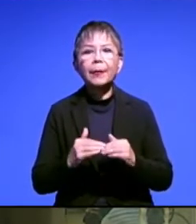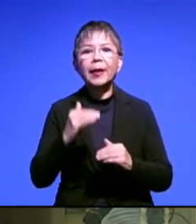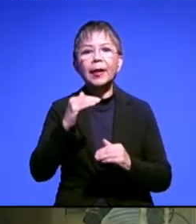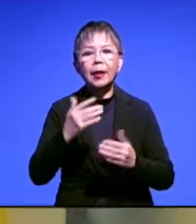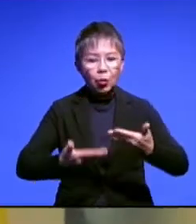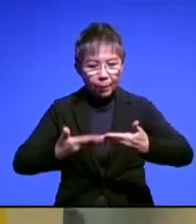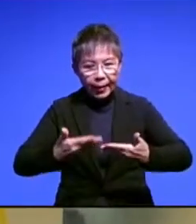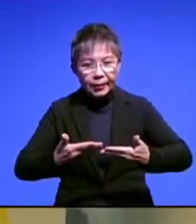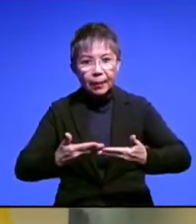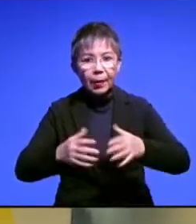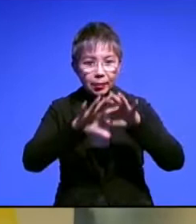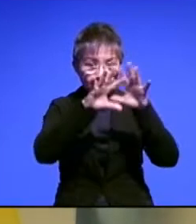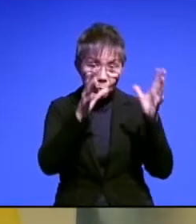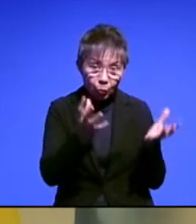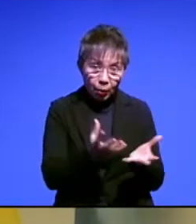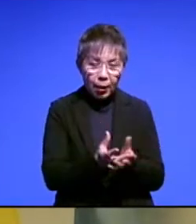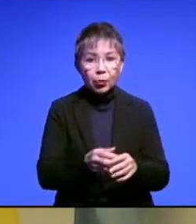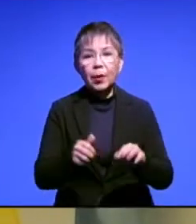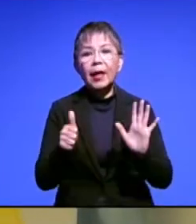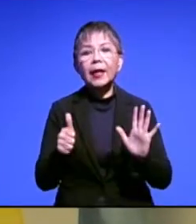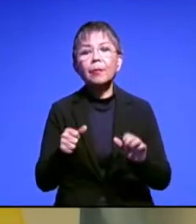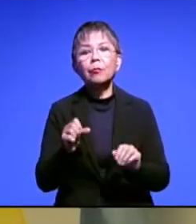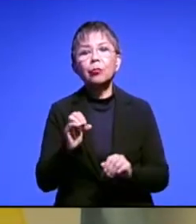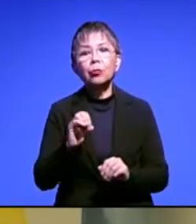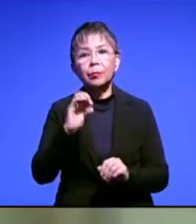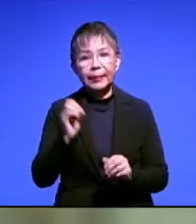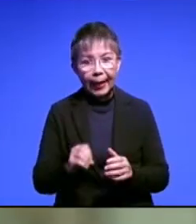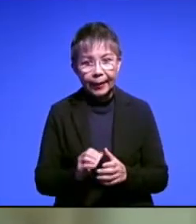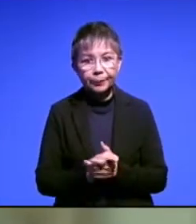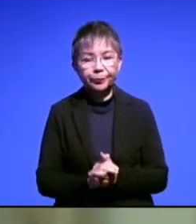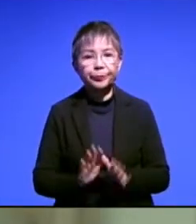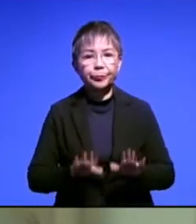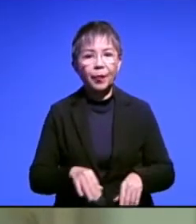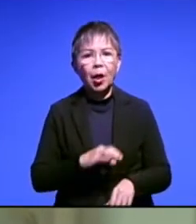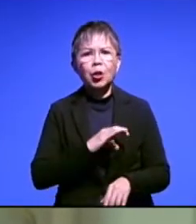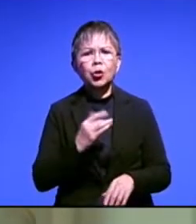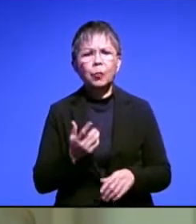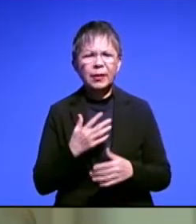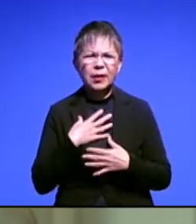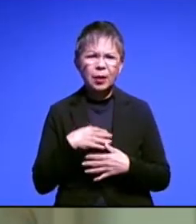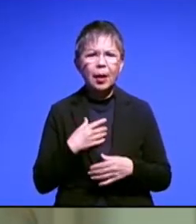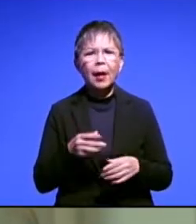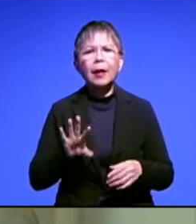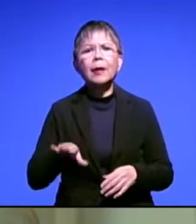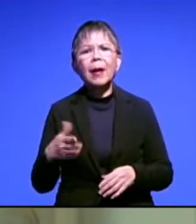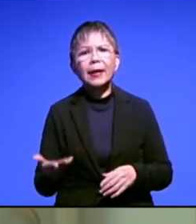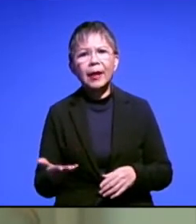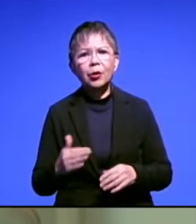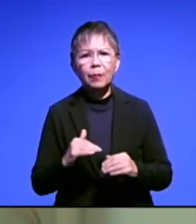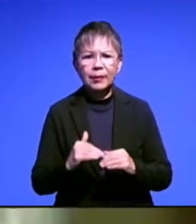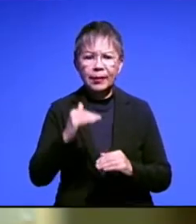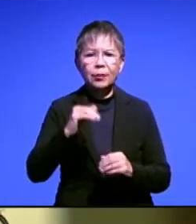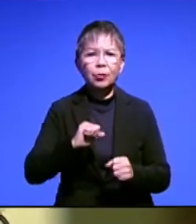tinggi dari rata-rata global sebesar 69 persen meski begitu jokowi menyayangkan masih tingginya angka kematian pasien